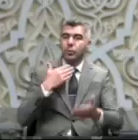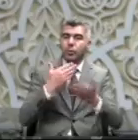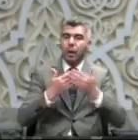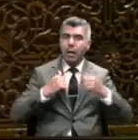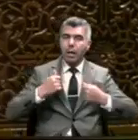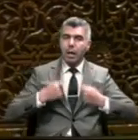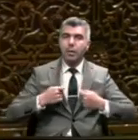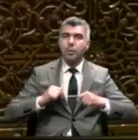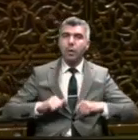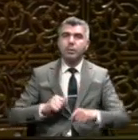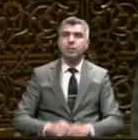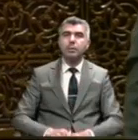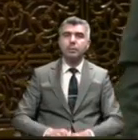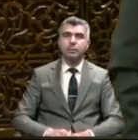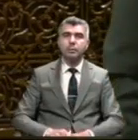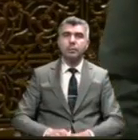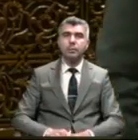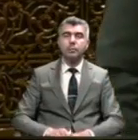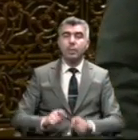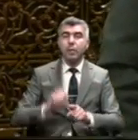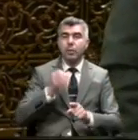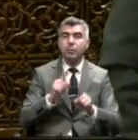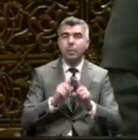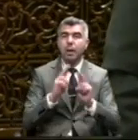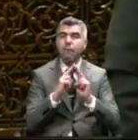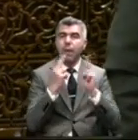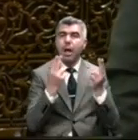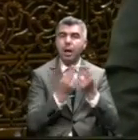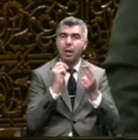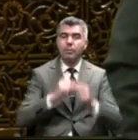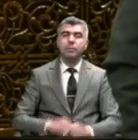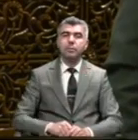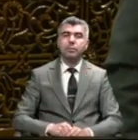السيد الوزير المحترم نتفاهم السياق الدولي المضطرب